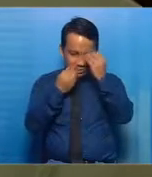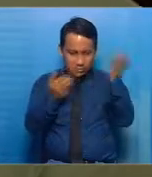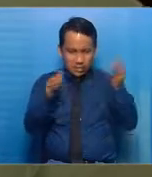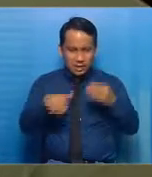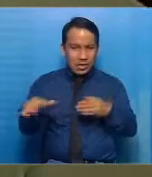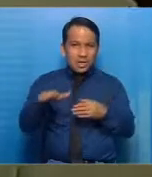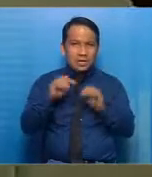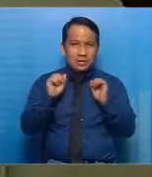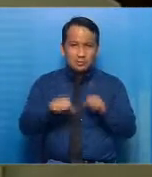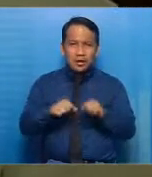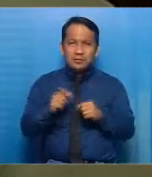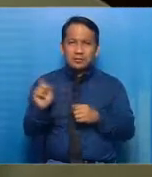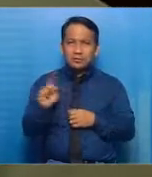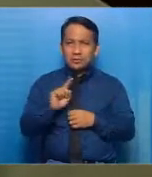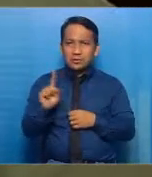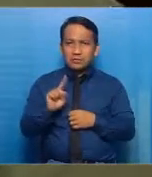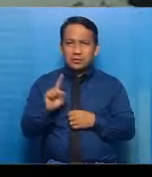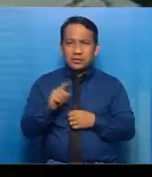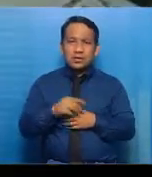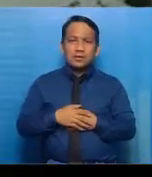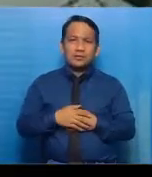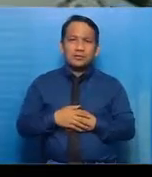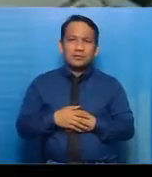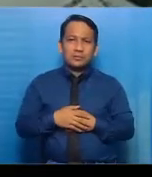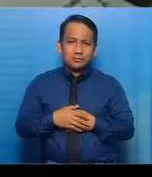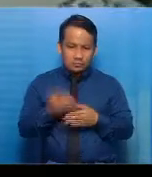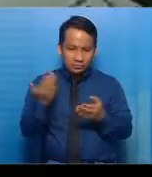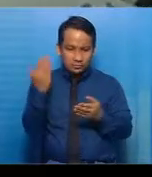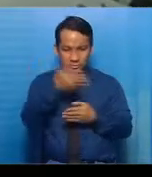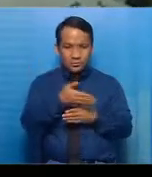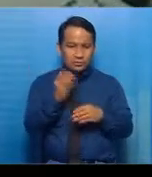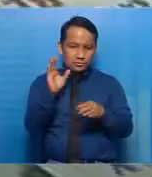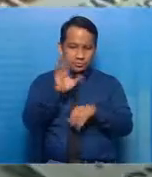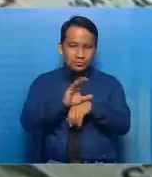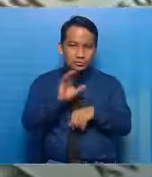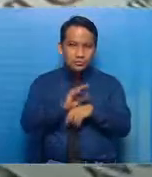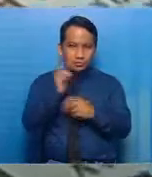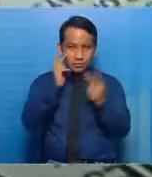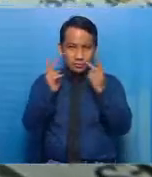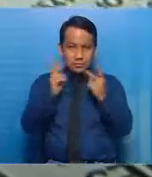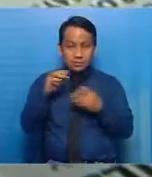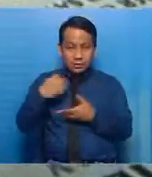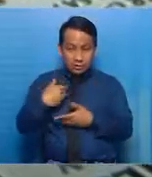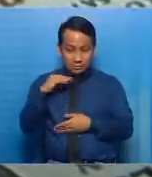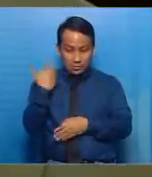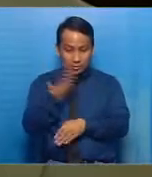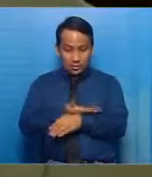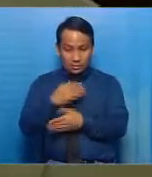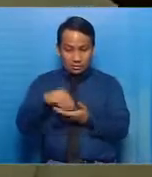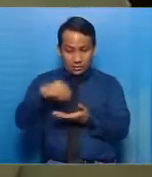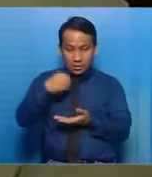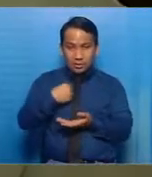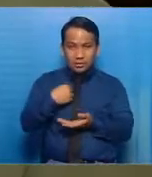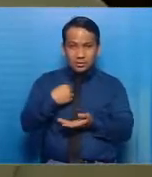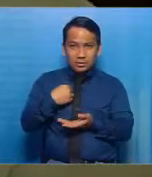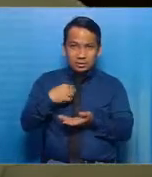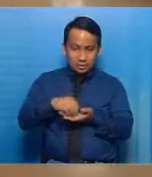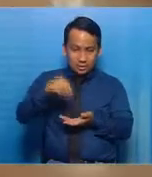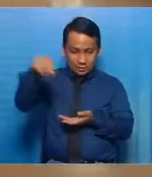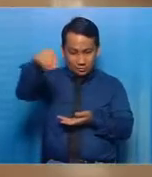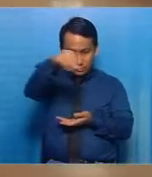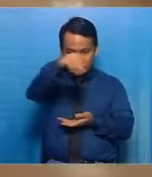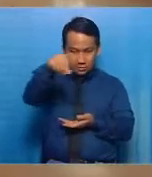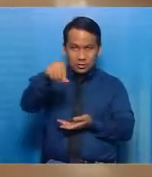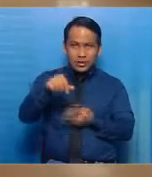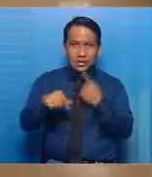kahit pa paano makapagpaasya ko. So dumaan ako dito. Pati yung mga anak ko, ako na maglalagay na ashes.